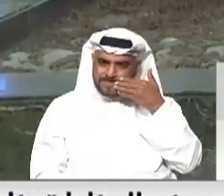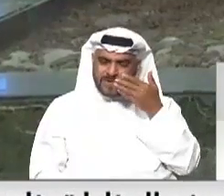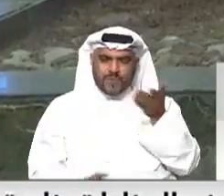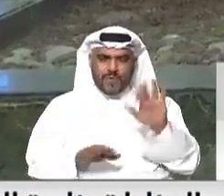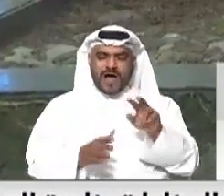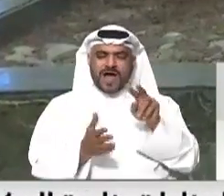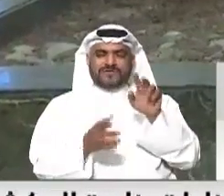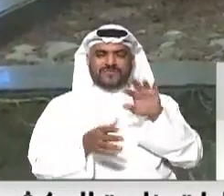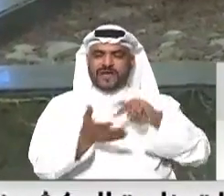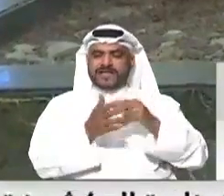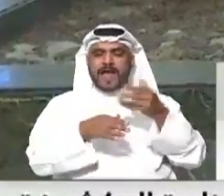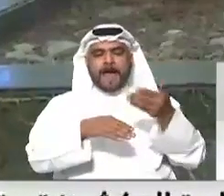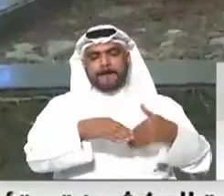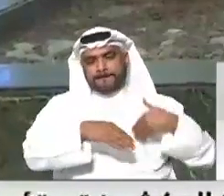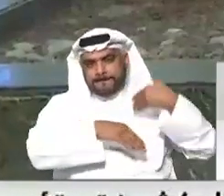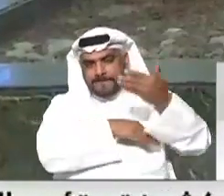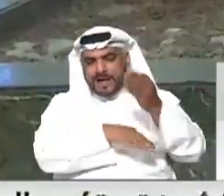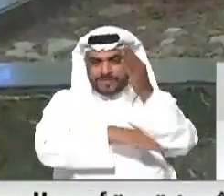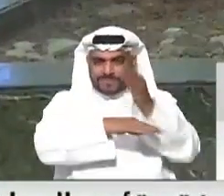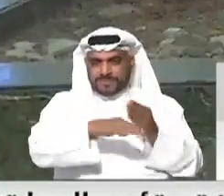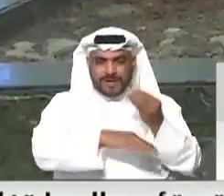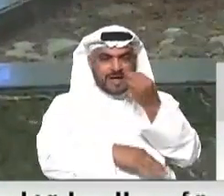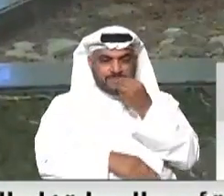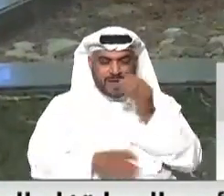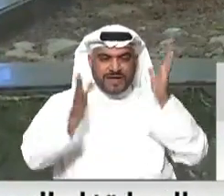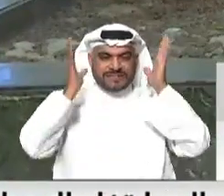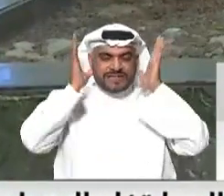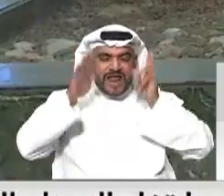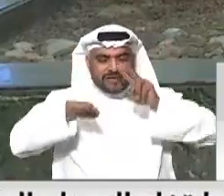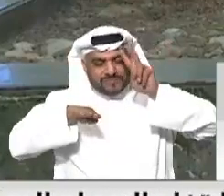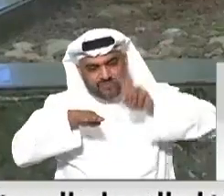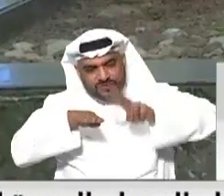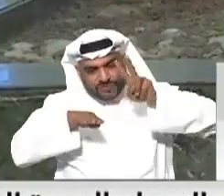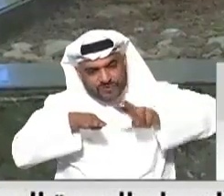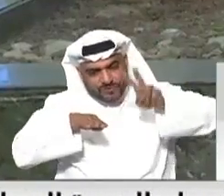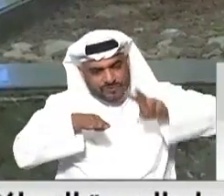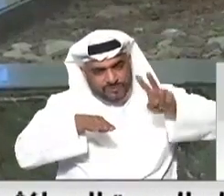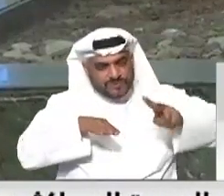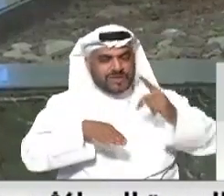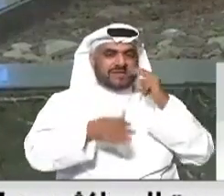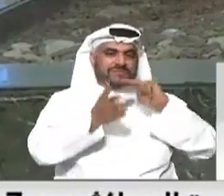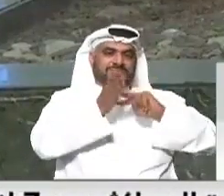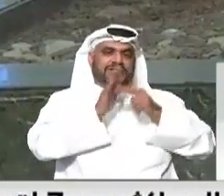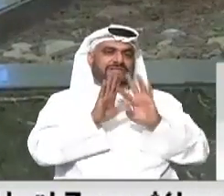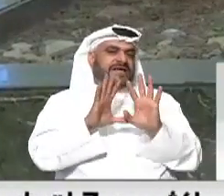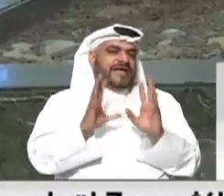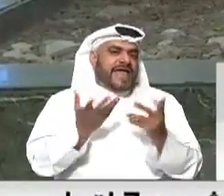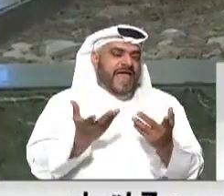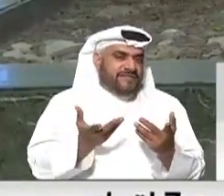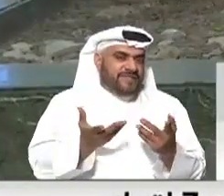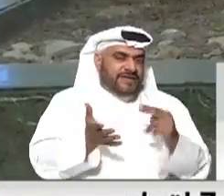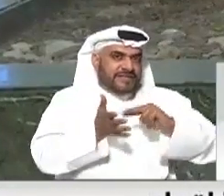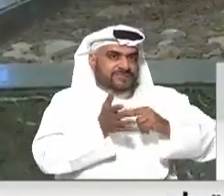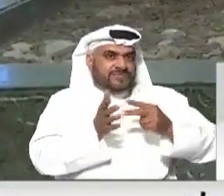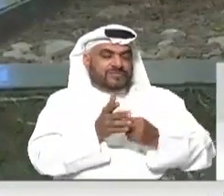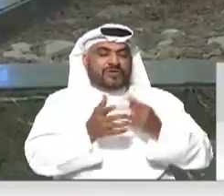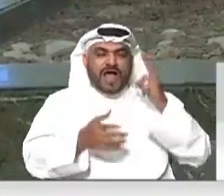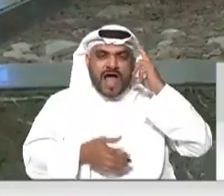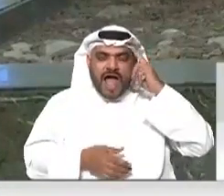وبعد الفطور وبعد أداء صلاة التراويح والبحث بحث أيضا عن ما هو